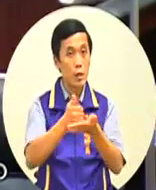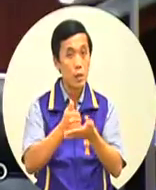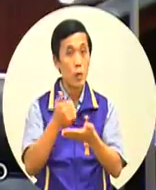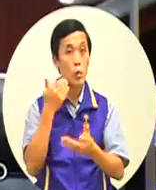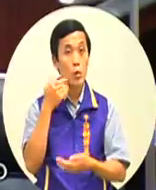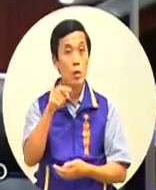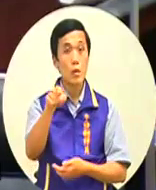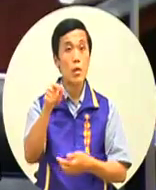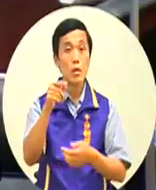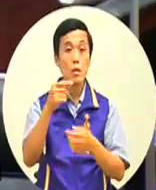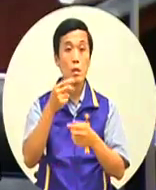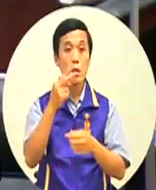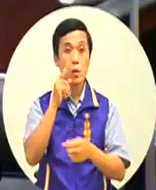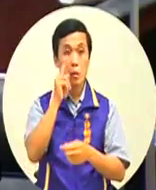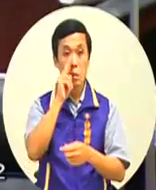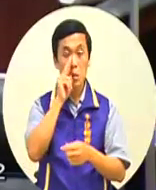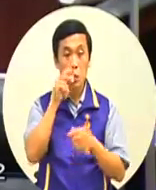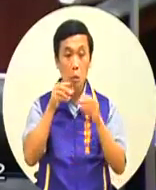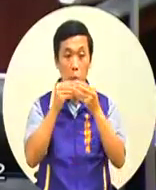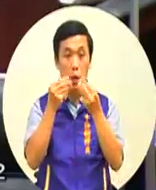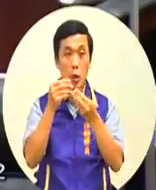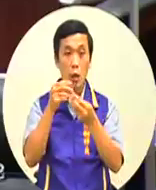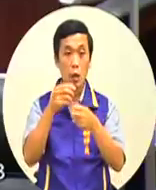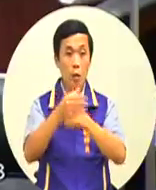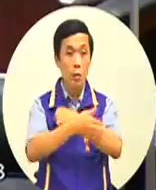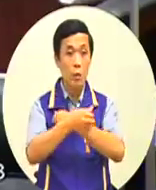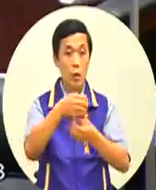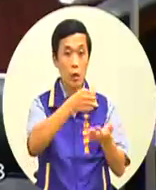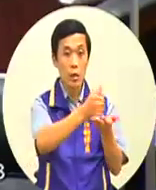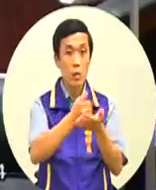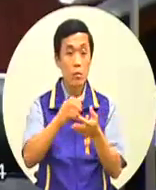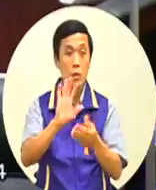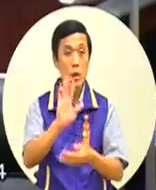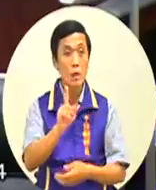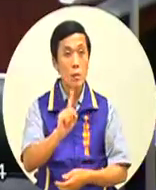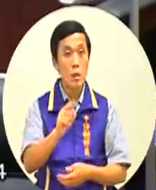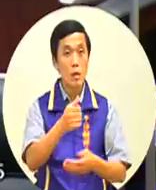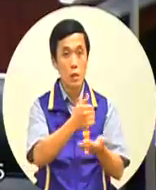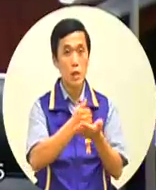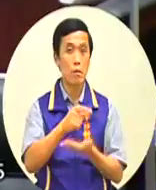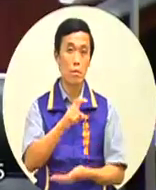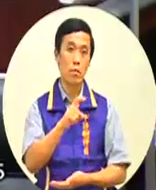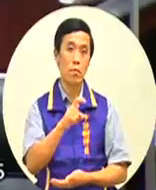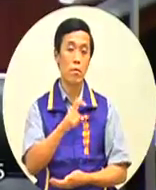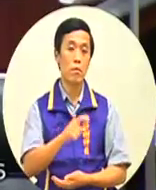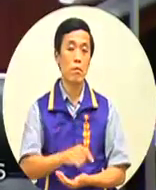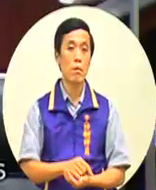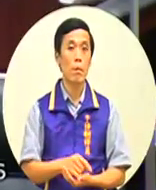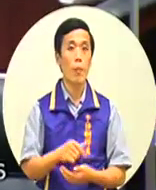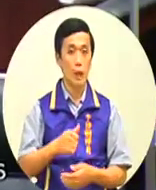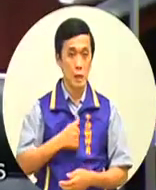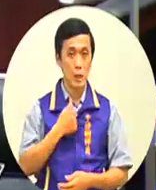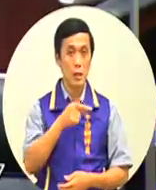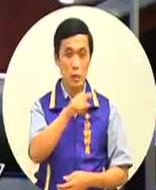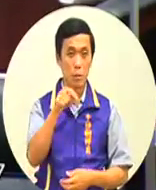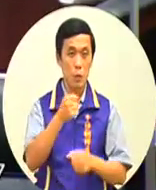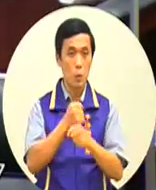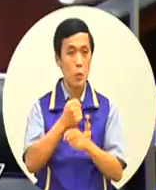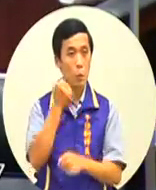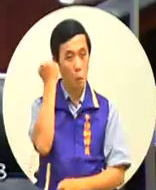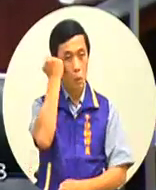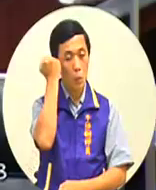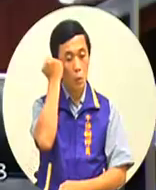鸡开无慢？”伊讲：“我请无工，规个园拢伫遐讨价，属实啦，真辛苦。”农